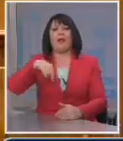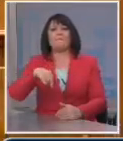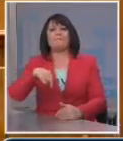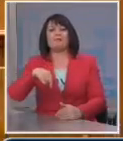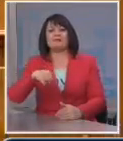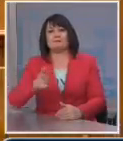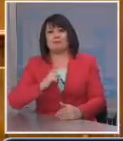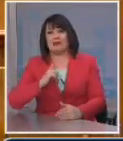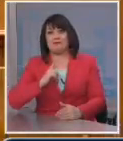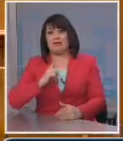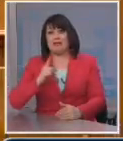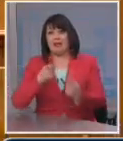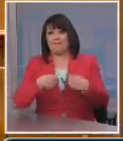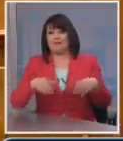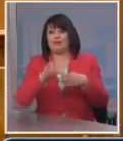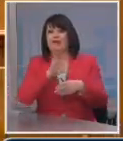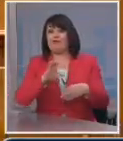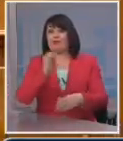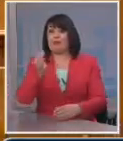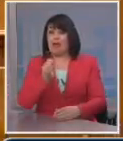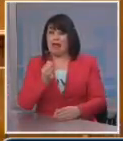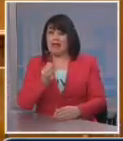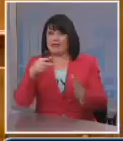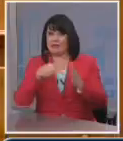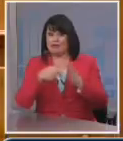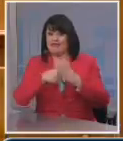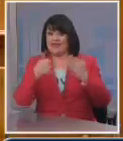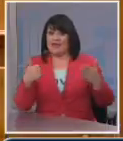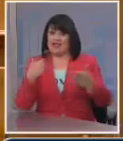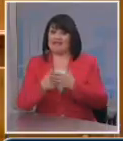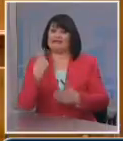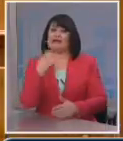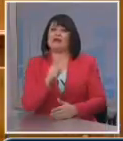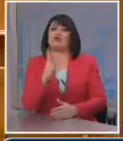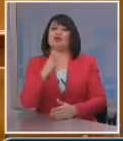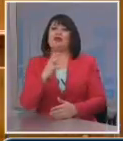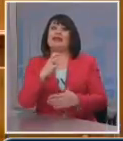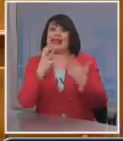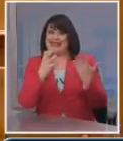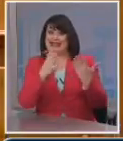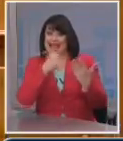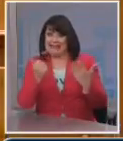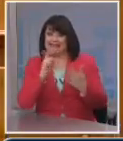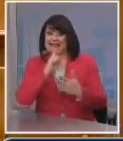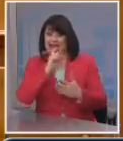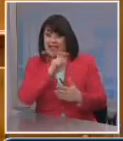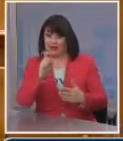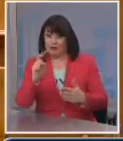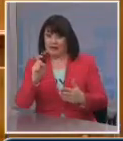τις προβλέψεις της Επιτροπής, το τέλος 2016 θα ήταν 196 εκατομμύρια και θα είναι